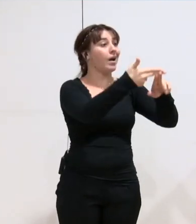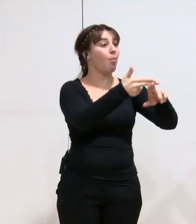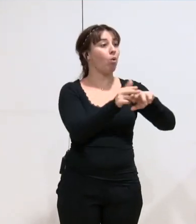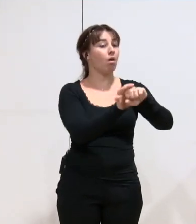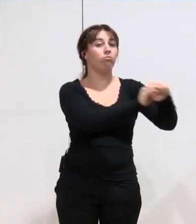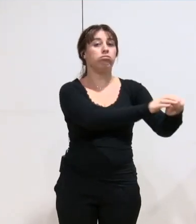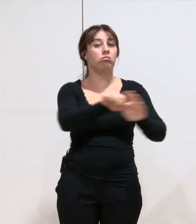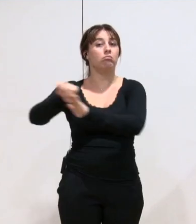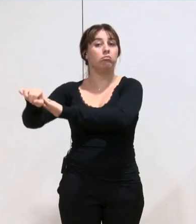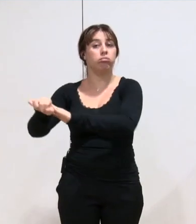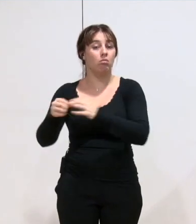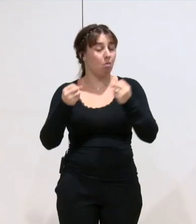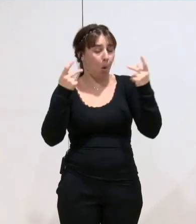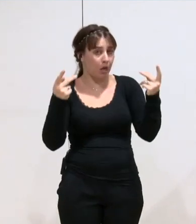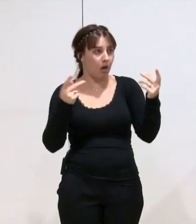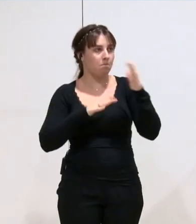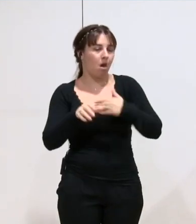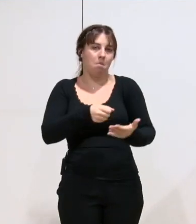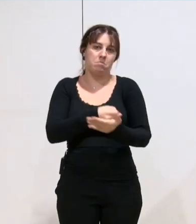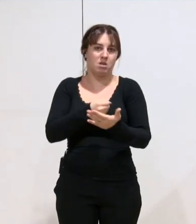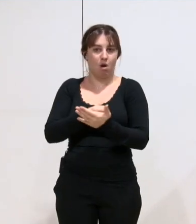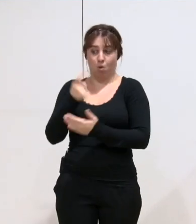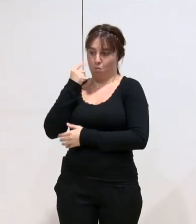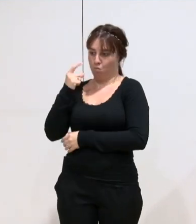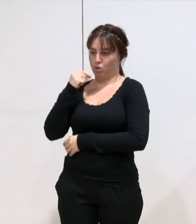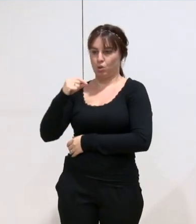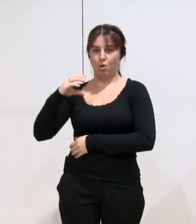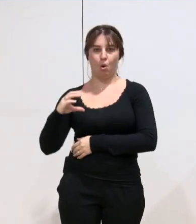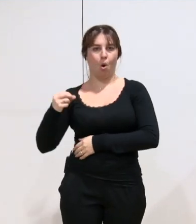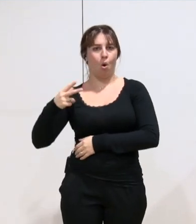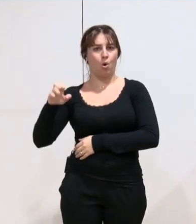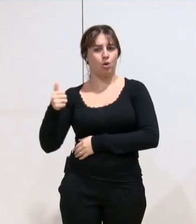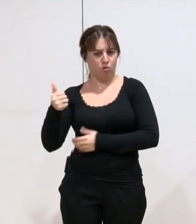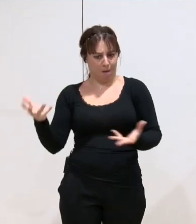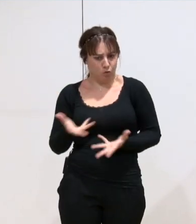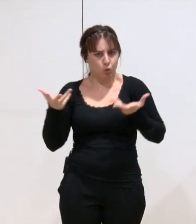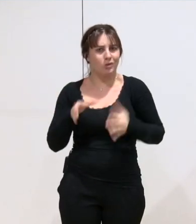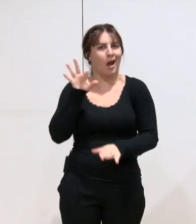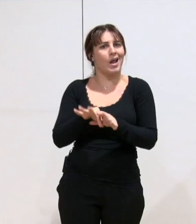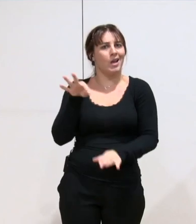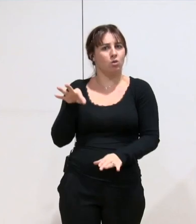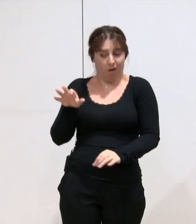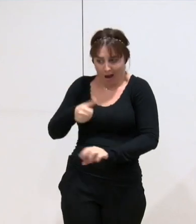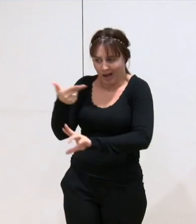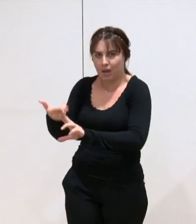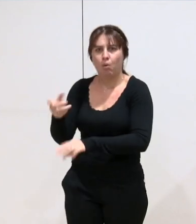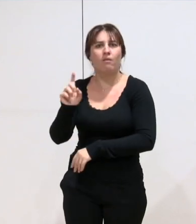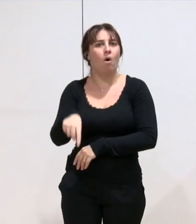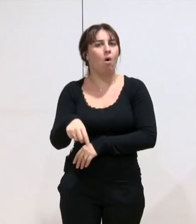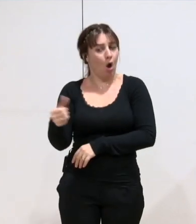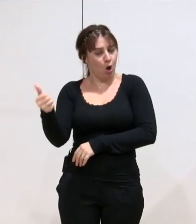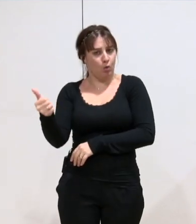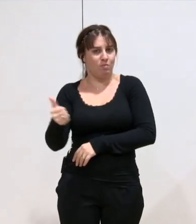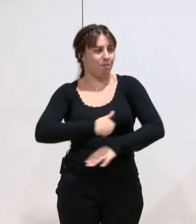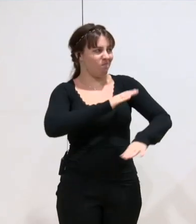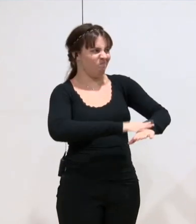soir, répondez à Jean Cône, qui vous a soutenu aux élections municipales et qui vous dit que vous faites